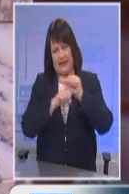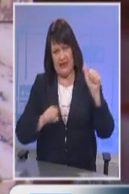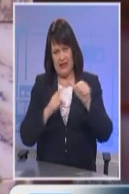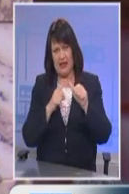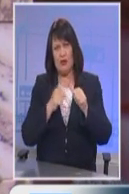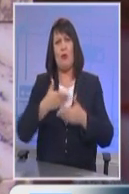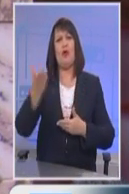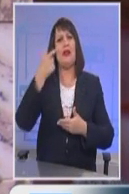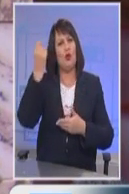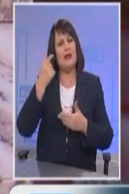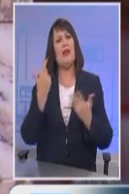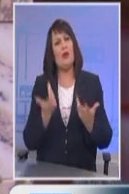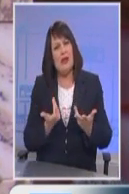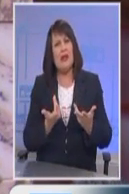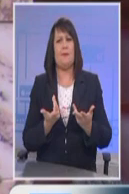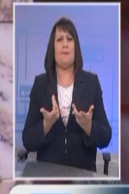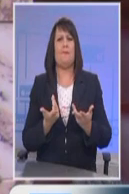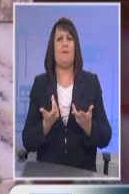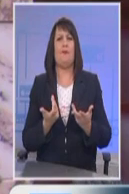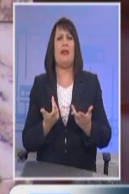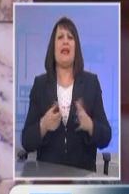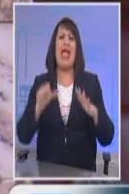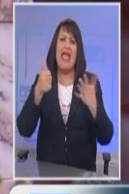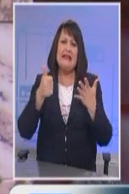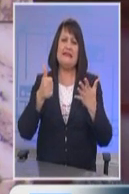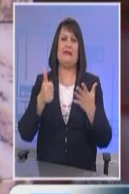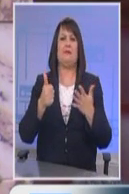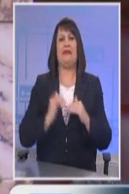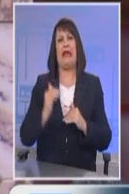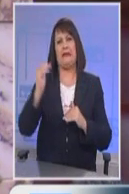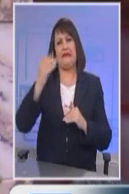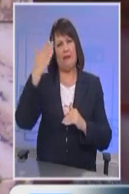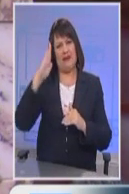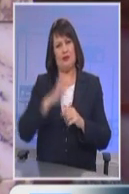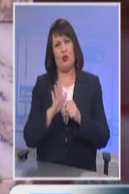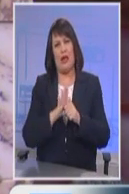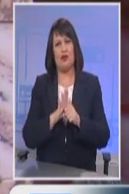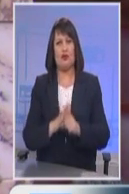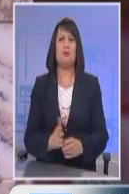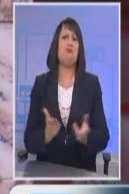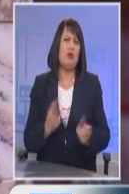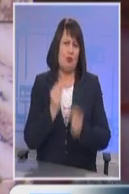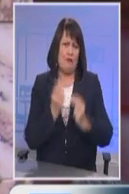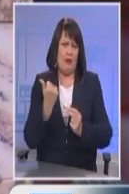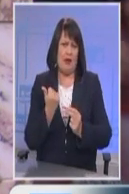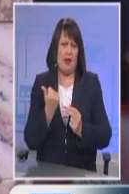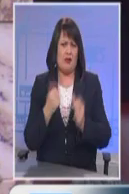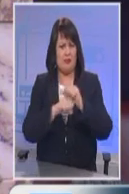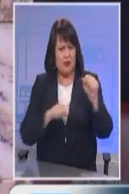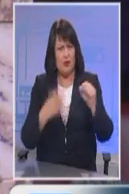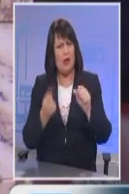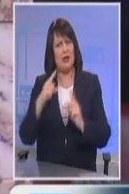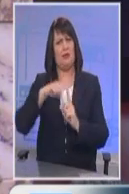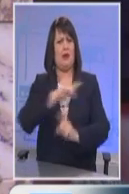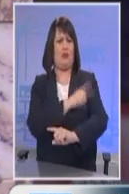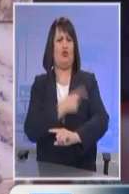απολυτήριο λυκείου ή εξατάξιου γυμνασίου. Συνεπώς, δεν υπήρχε κανένα πρόβλημα τυπικών